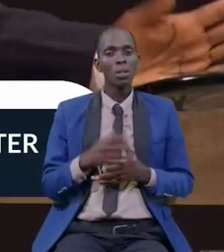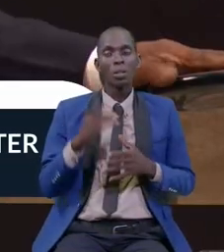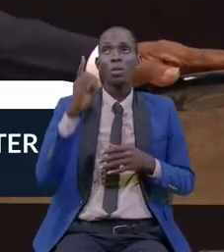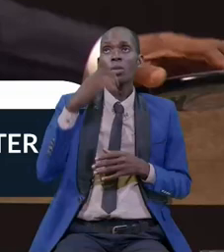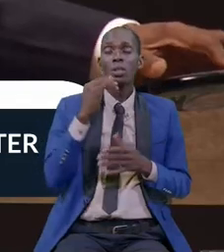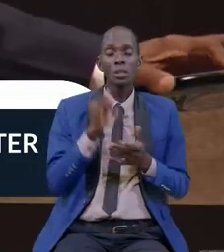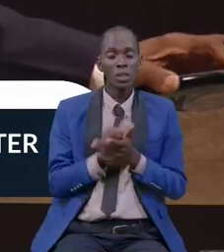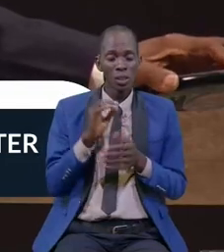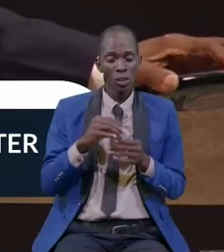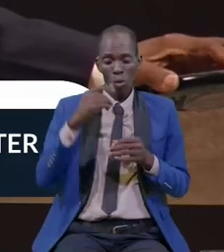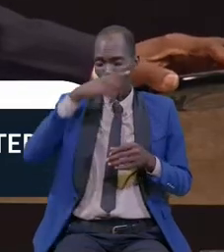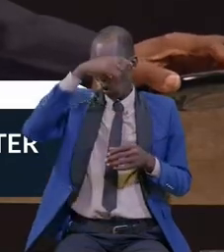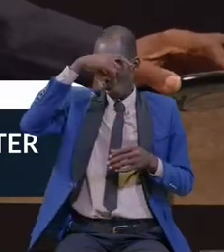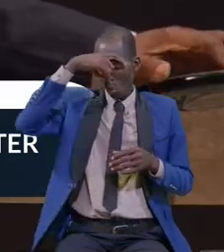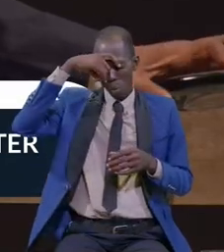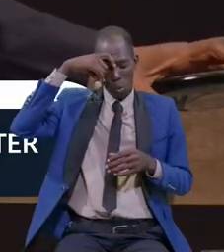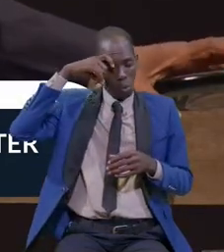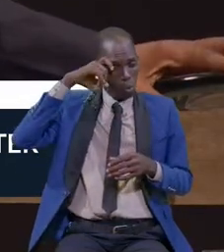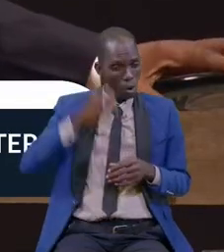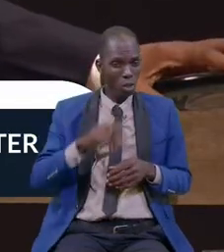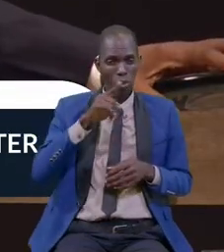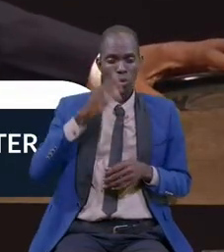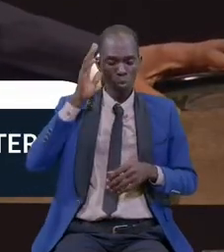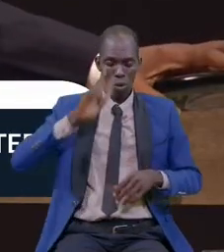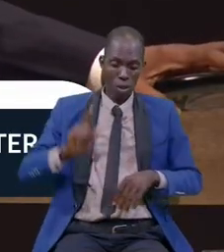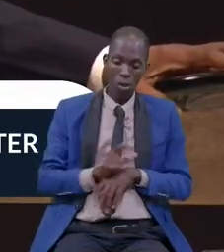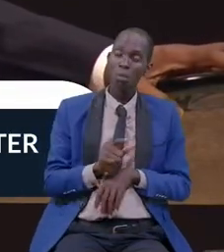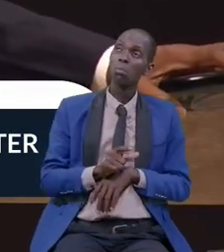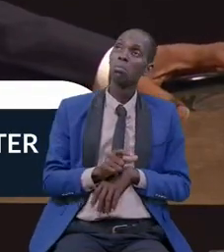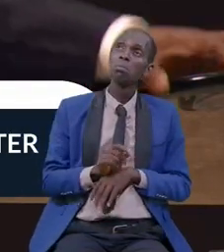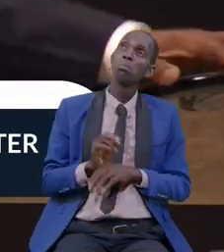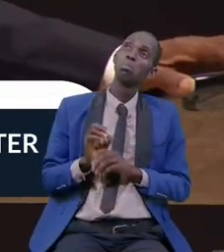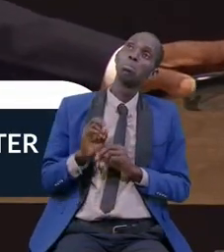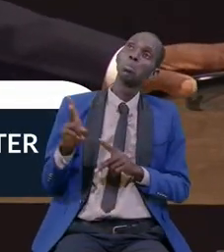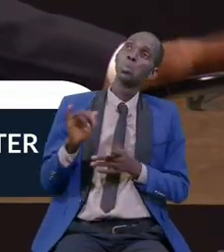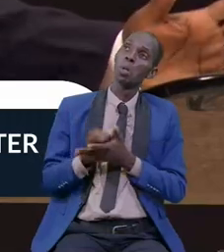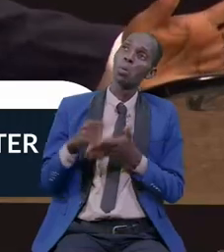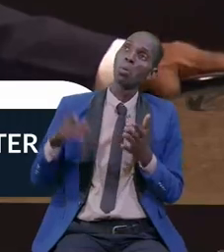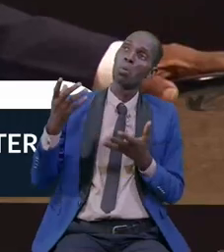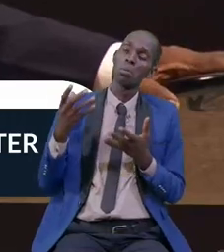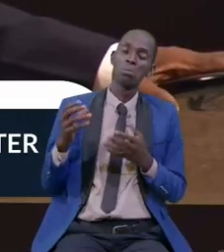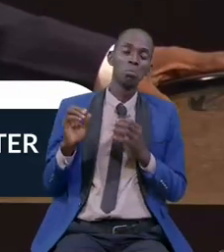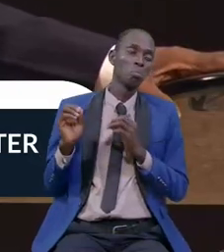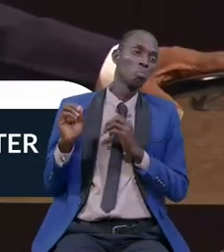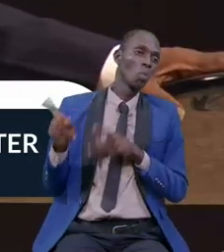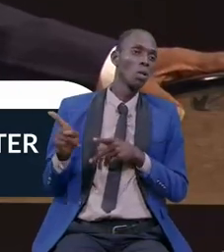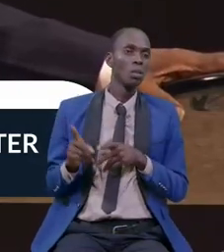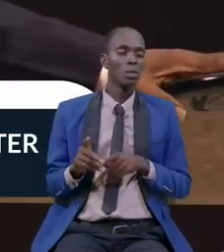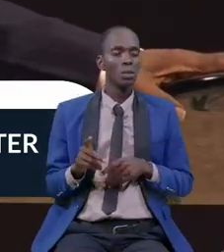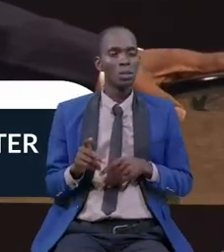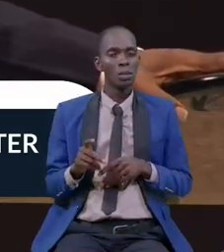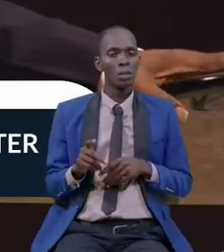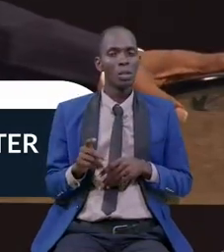vas manger c'est pas grave et la Terre va te donner des ronces des épines c'est pas grave